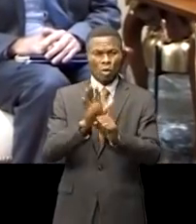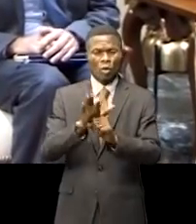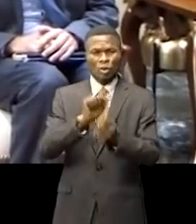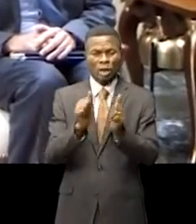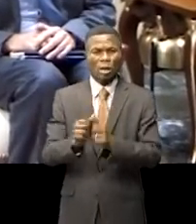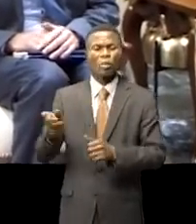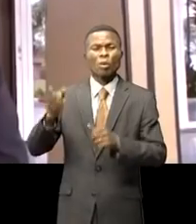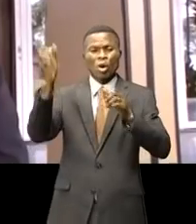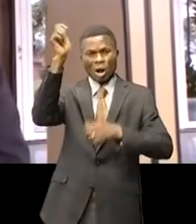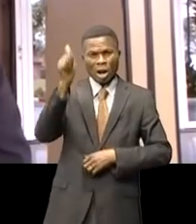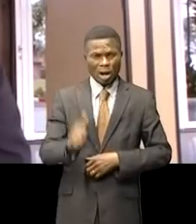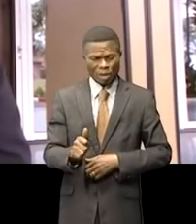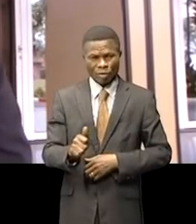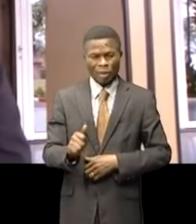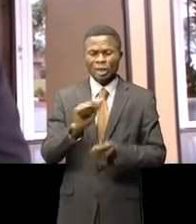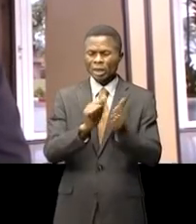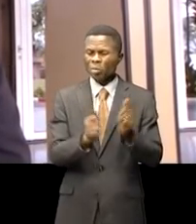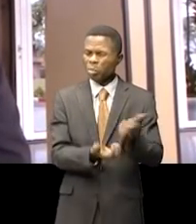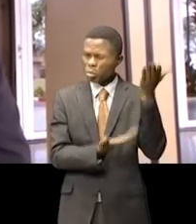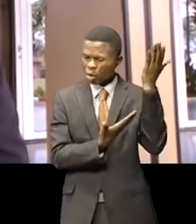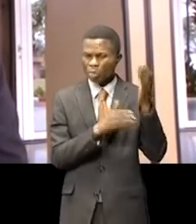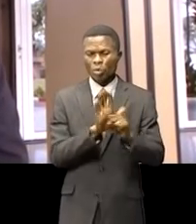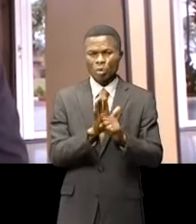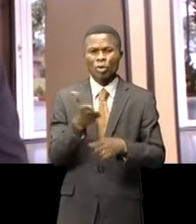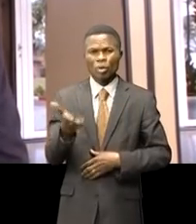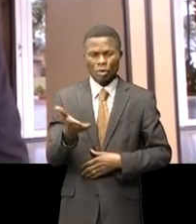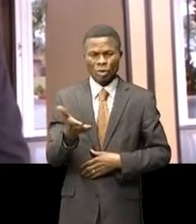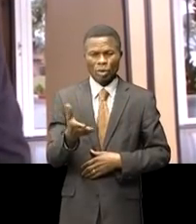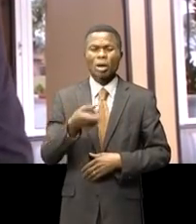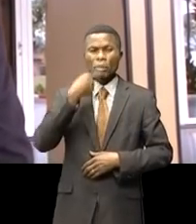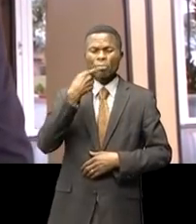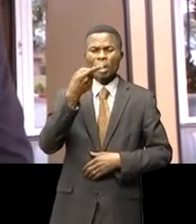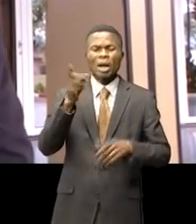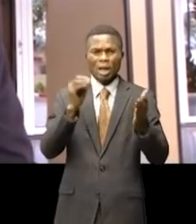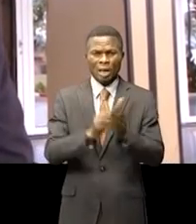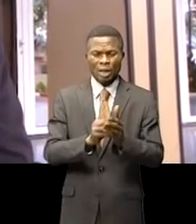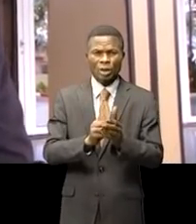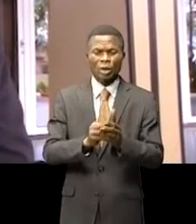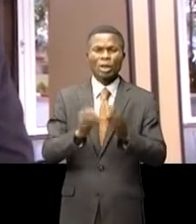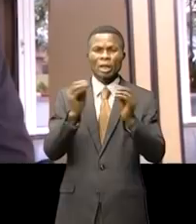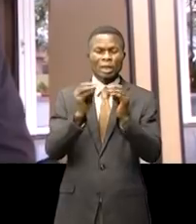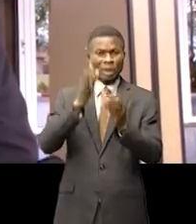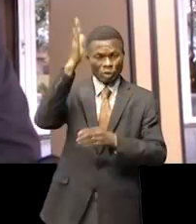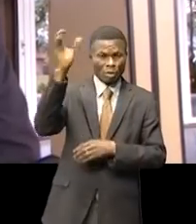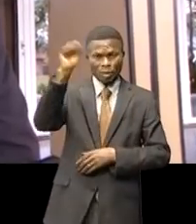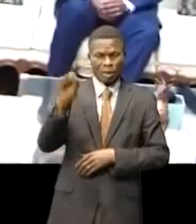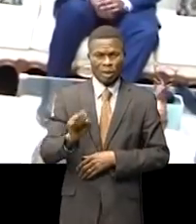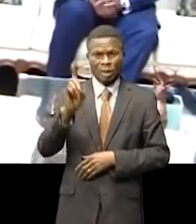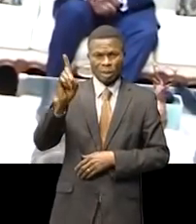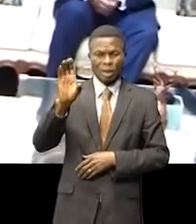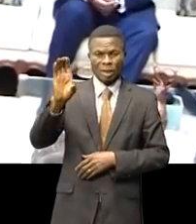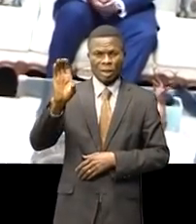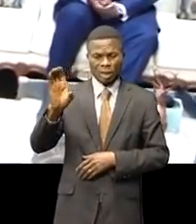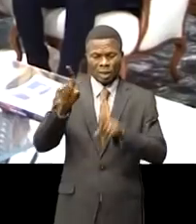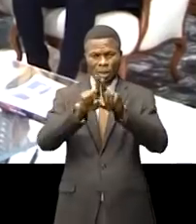qui sont pour nous des sujets de préoccupation et donc nous avons parlé du sommet à venir de la sadec et de différents